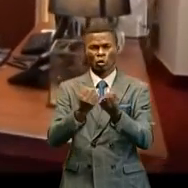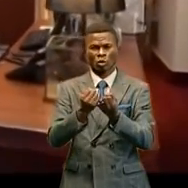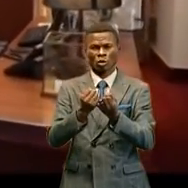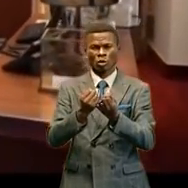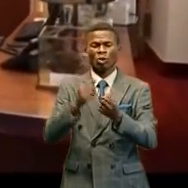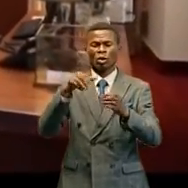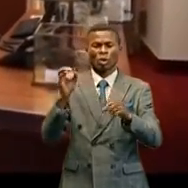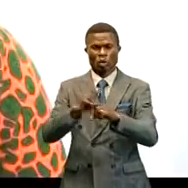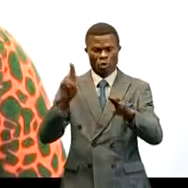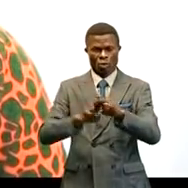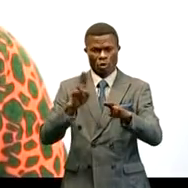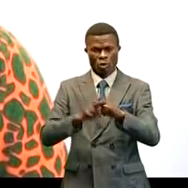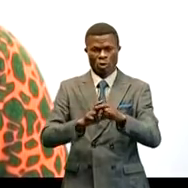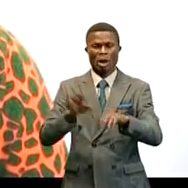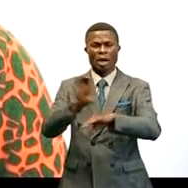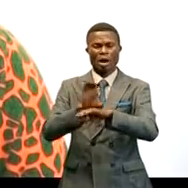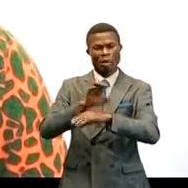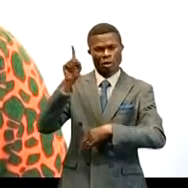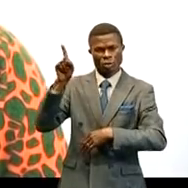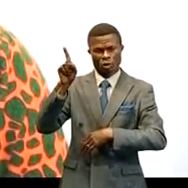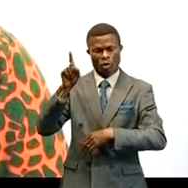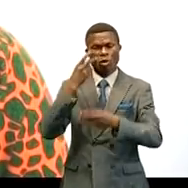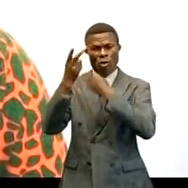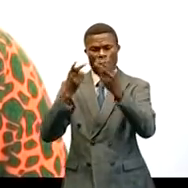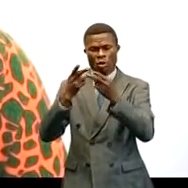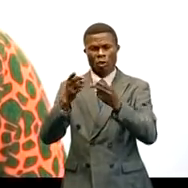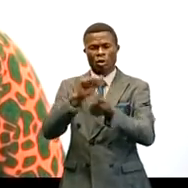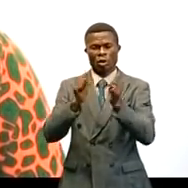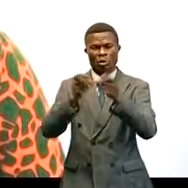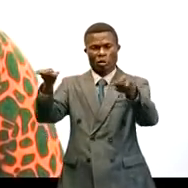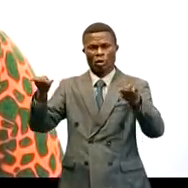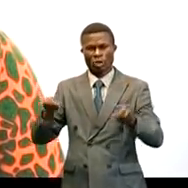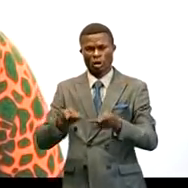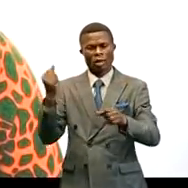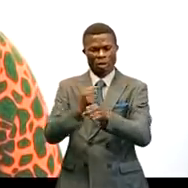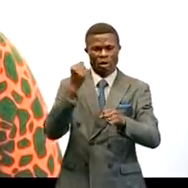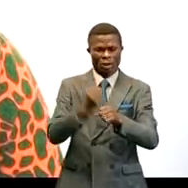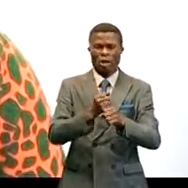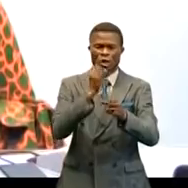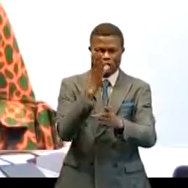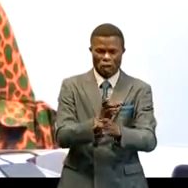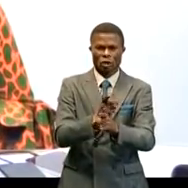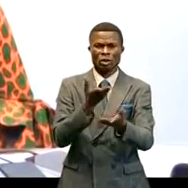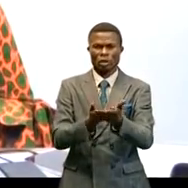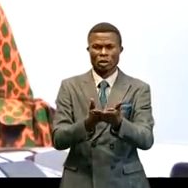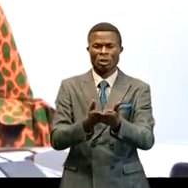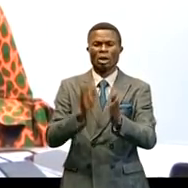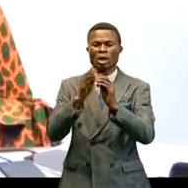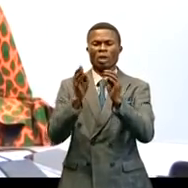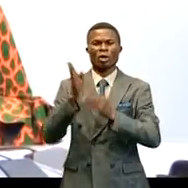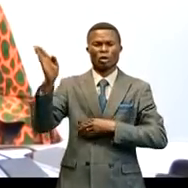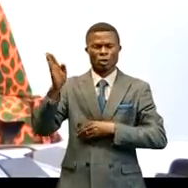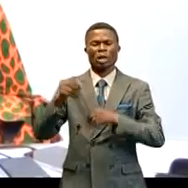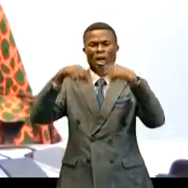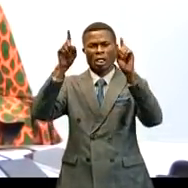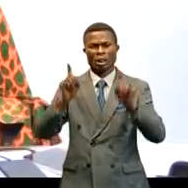cours d'exécution à Yaoundé, en passant par les symposiums et les travaux proprement dits de l'Assemblée générale